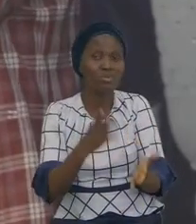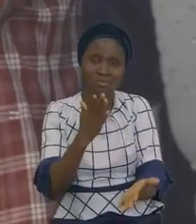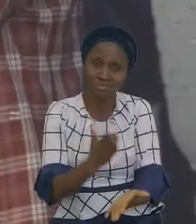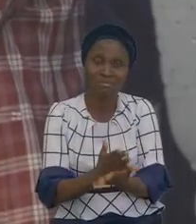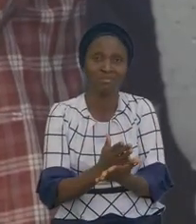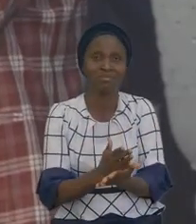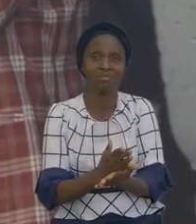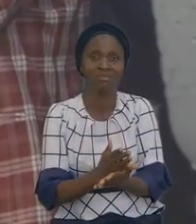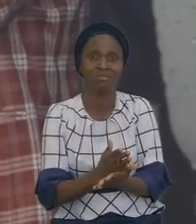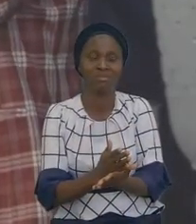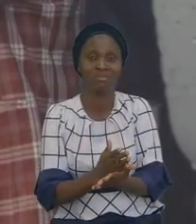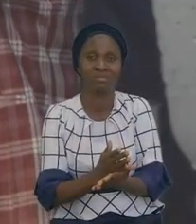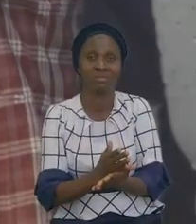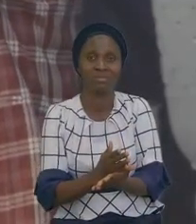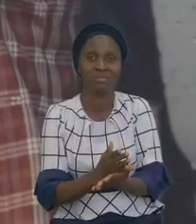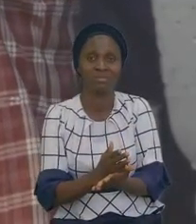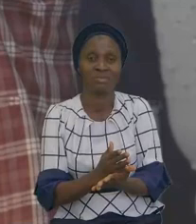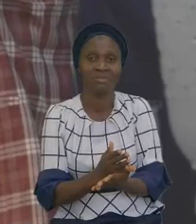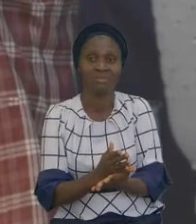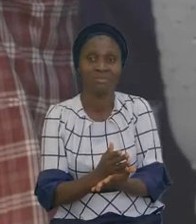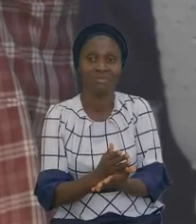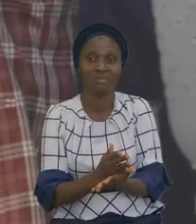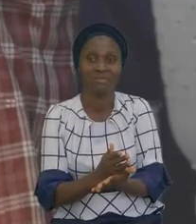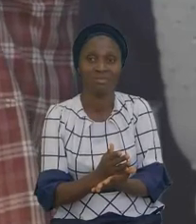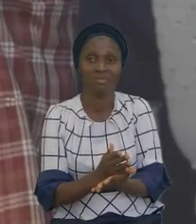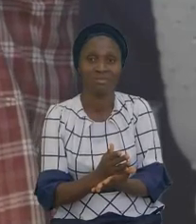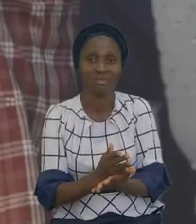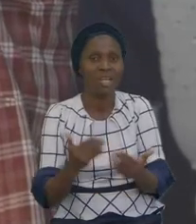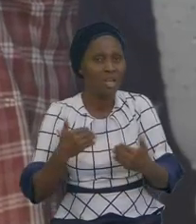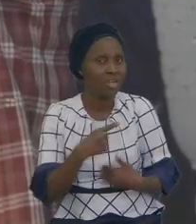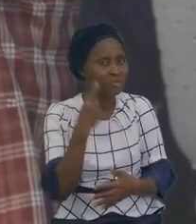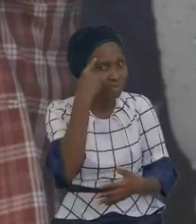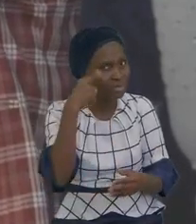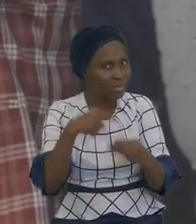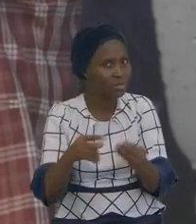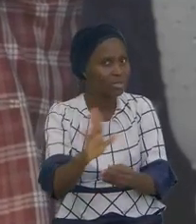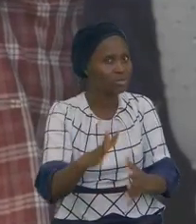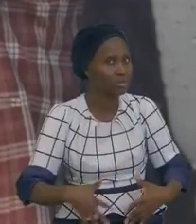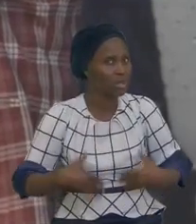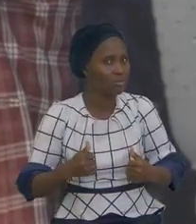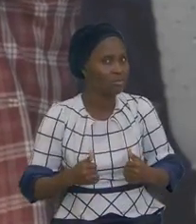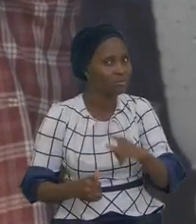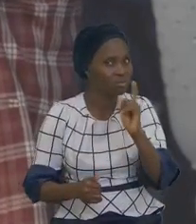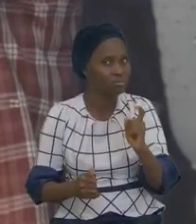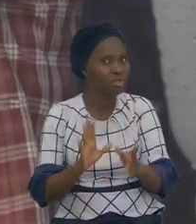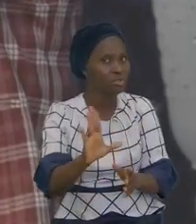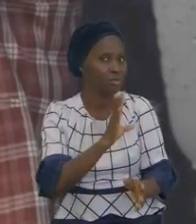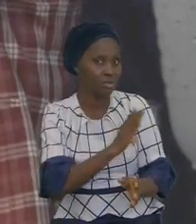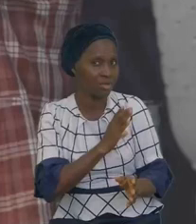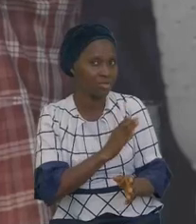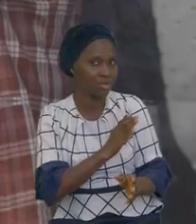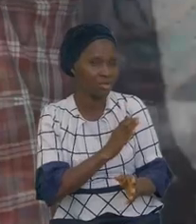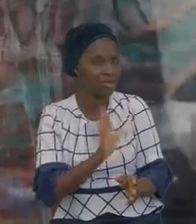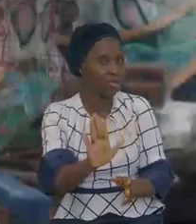Est-ce que tu as pensé à ta vie un peu? Ton caractère, tes comportements, tes